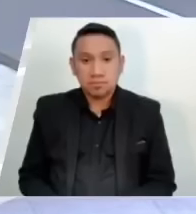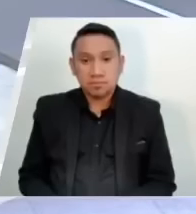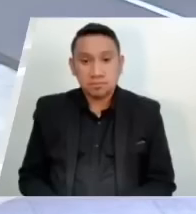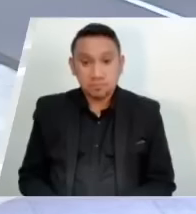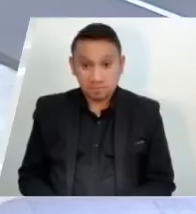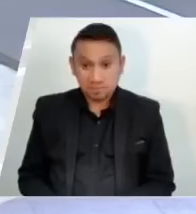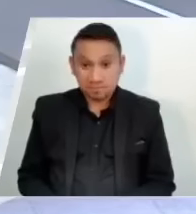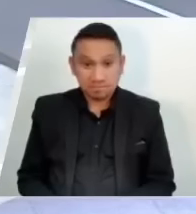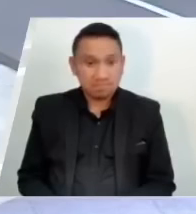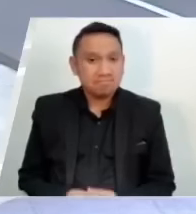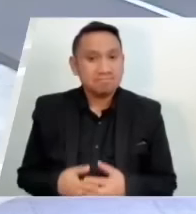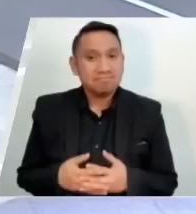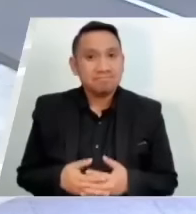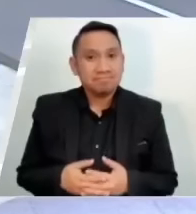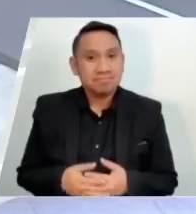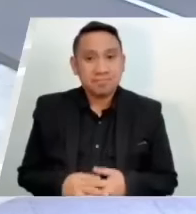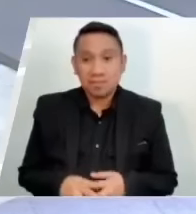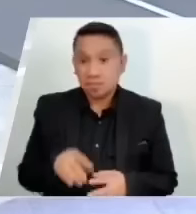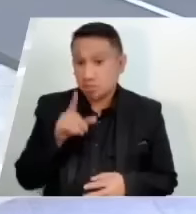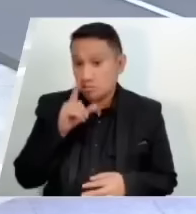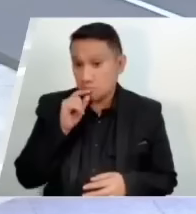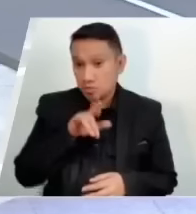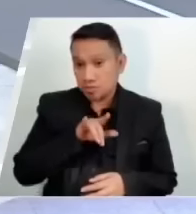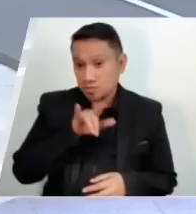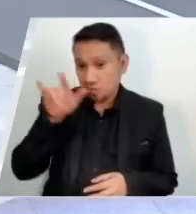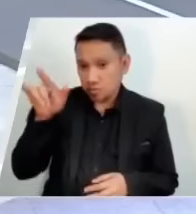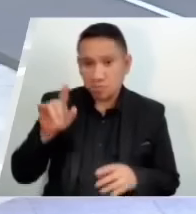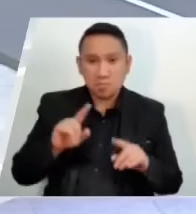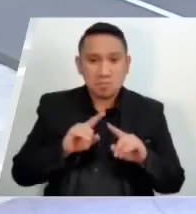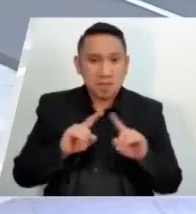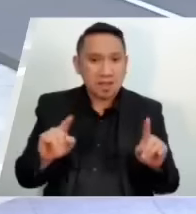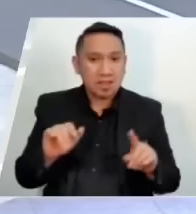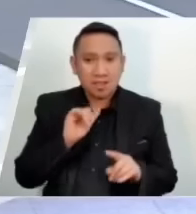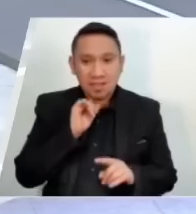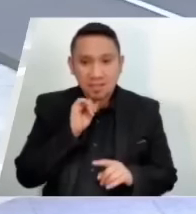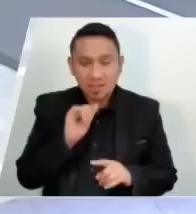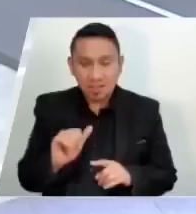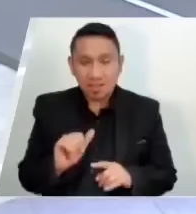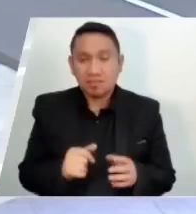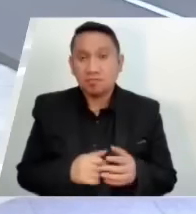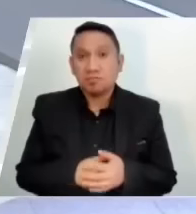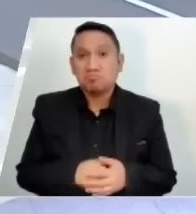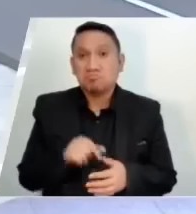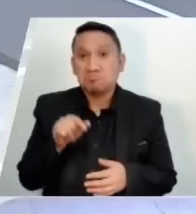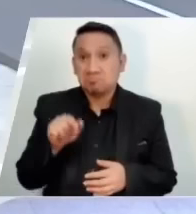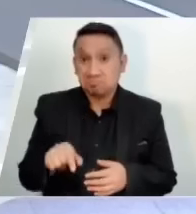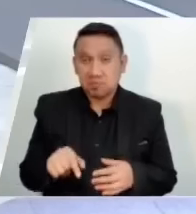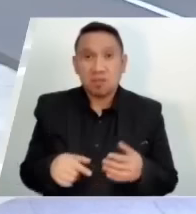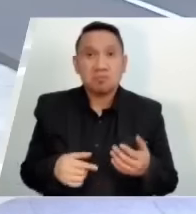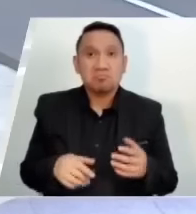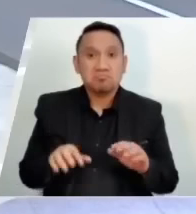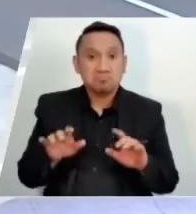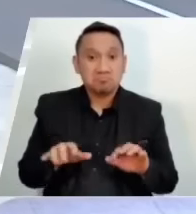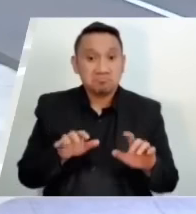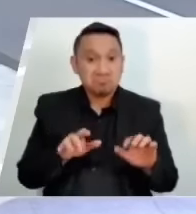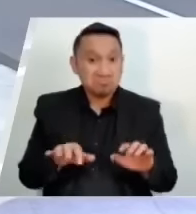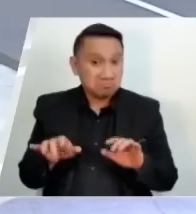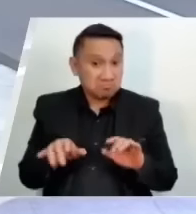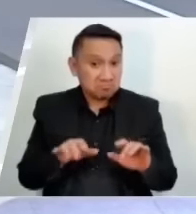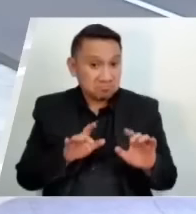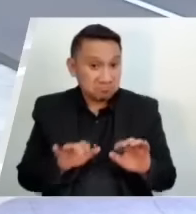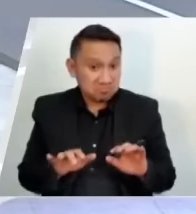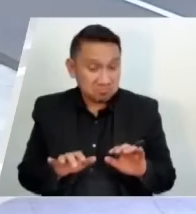It's a bird, it's a plane, but no, Igan, it's a piano. Piano. Nakabiting kasi sa ere